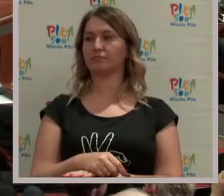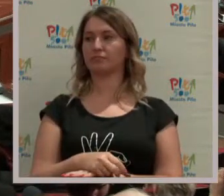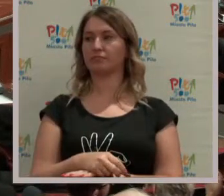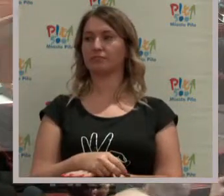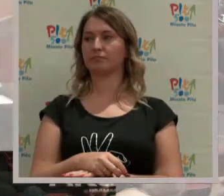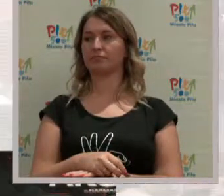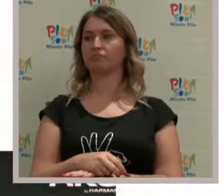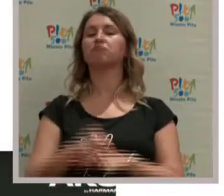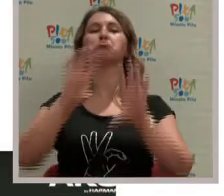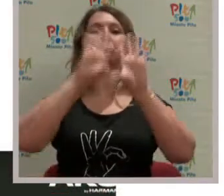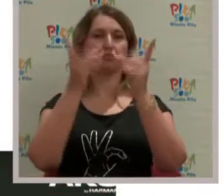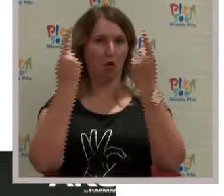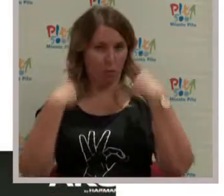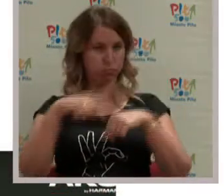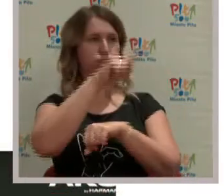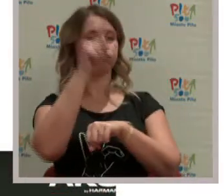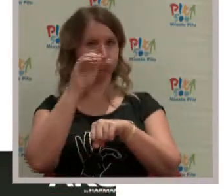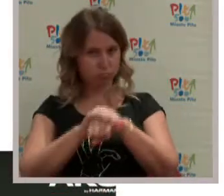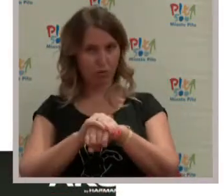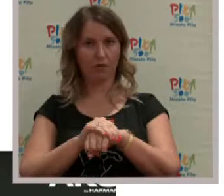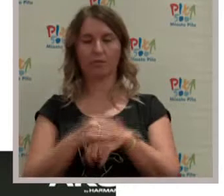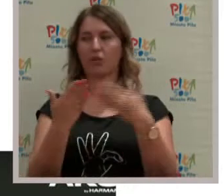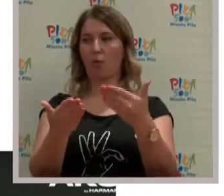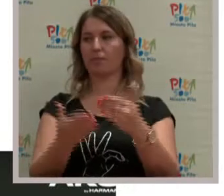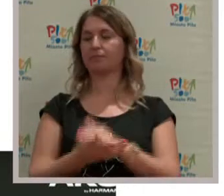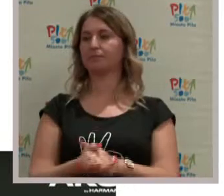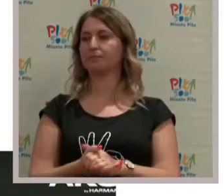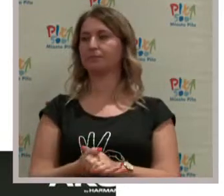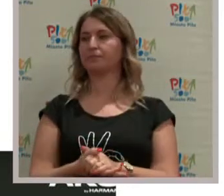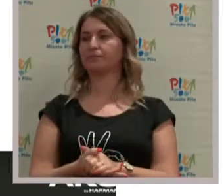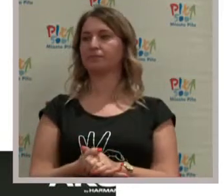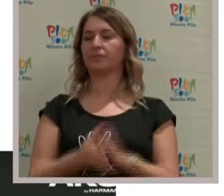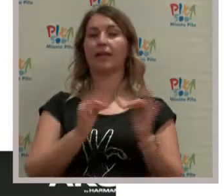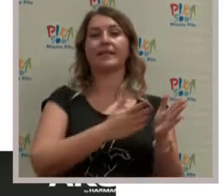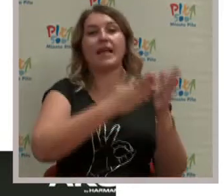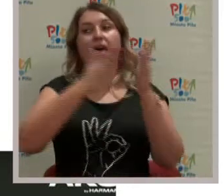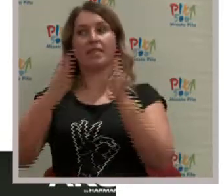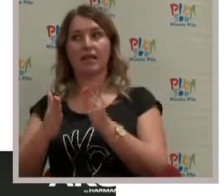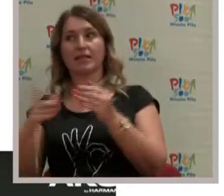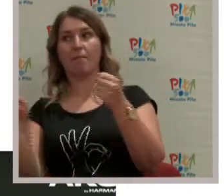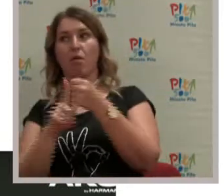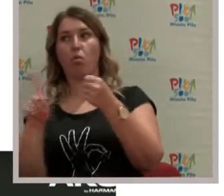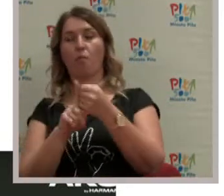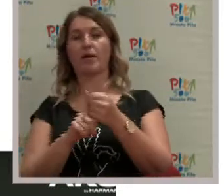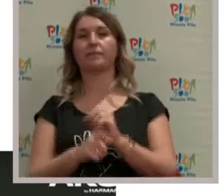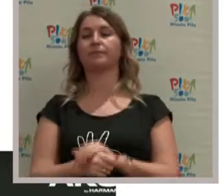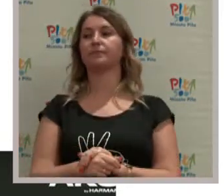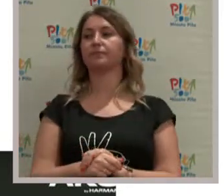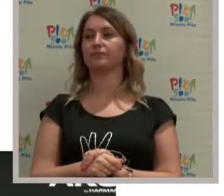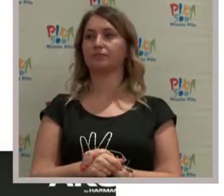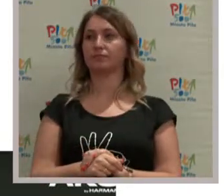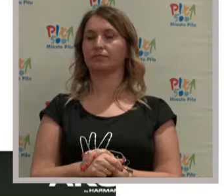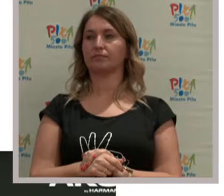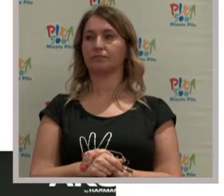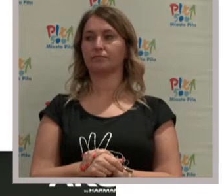stwierdzam że uchwała została przyjęta dziękuję bardzo także kolejny punkt dotyczy kwestii finansowych